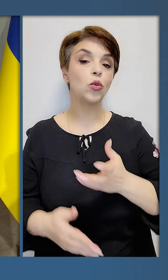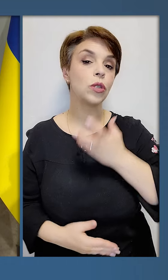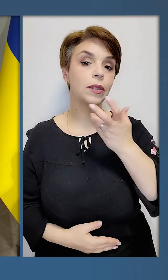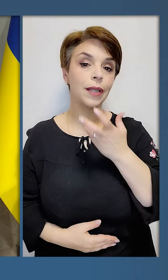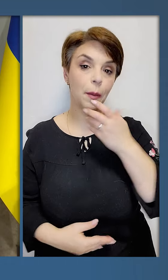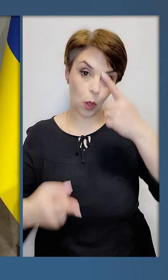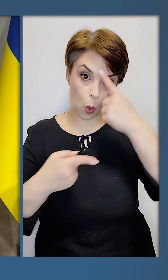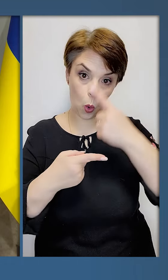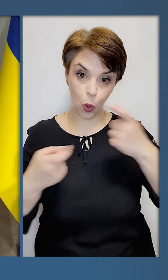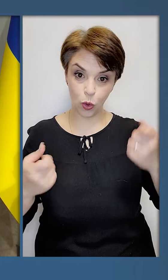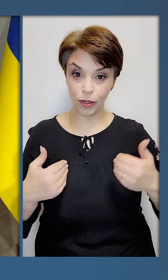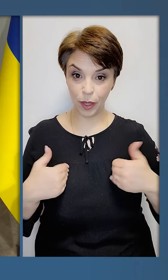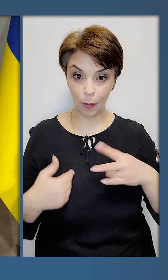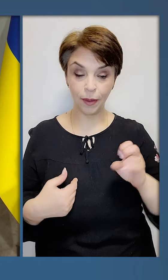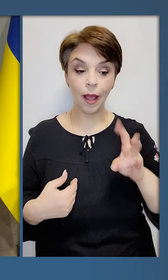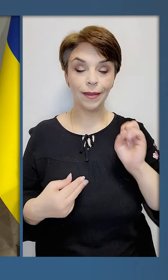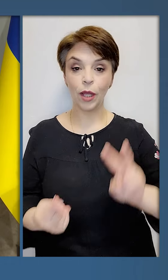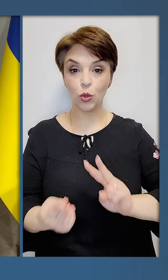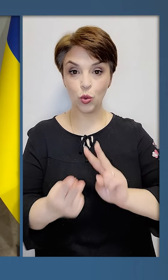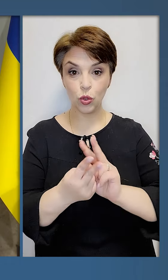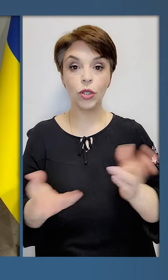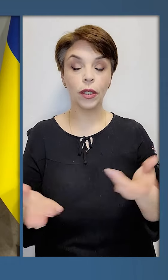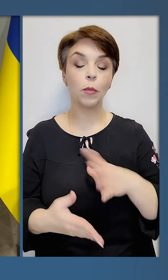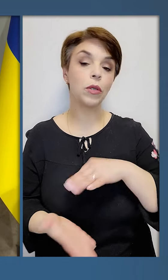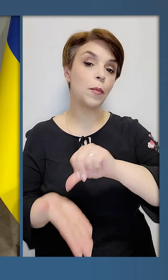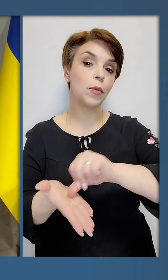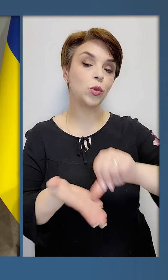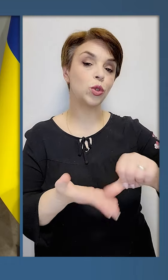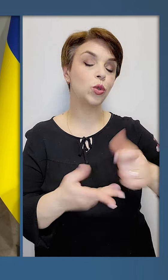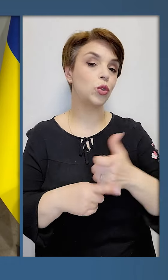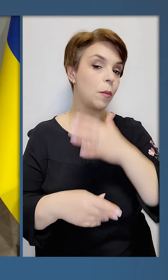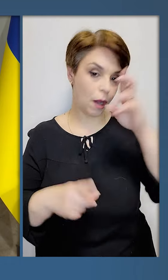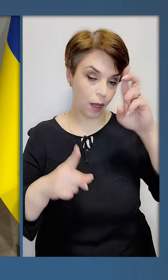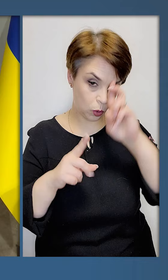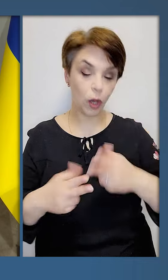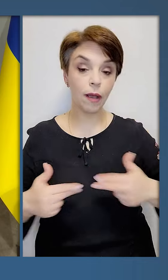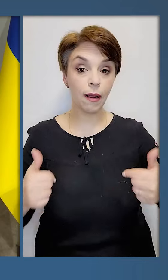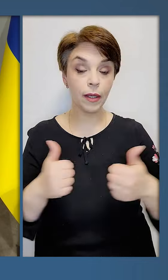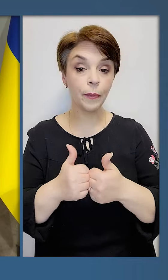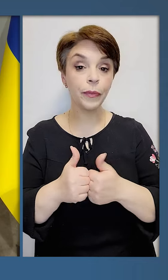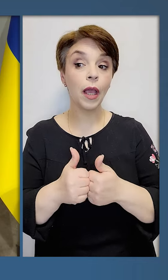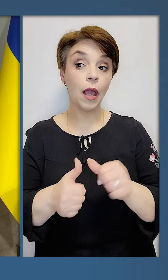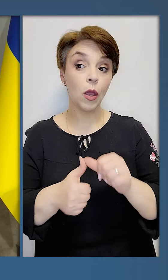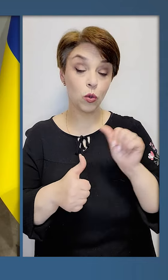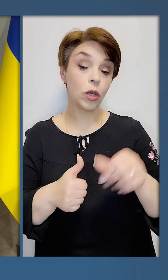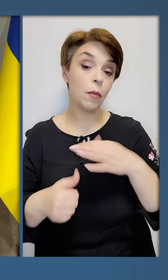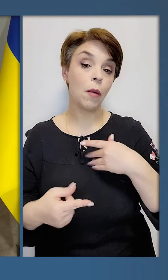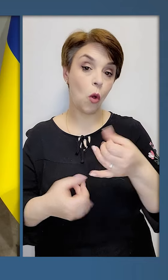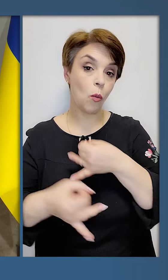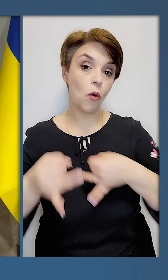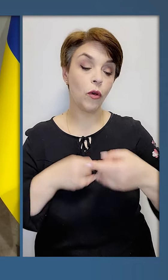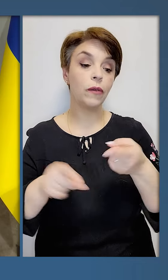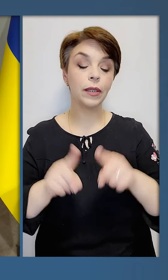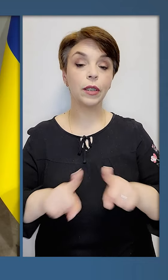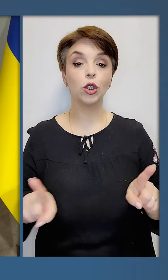дуже тепле оголошення мене на зустрічі, на якій були присутні дуже багато країн, і в Парижі, зокрема,